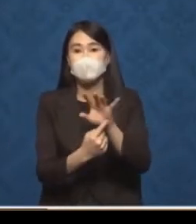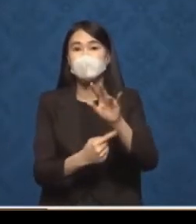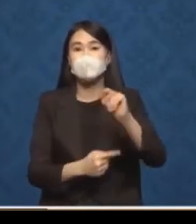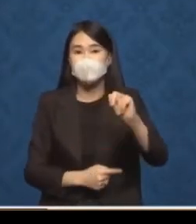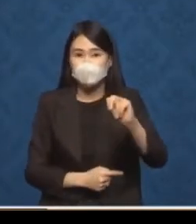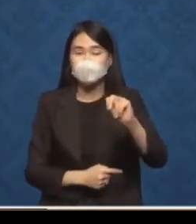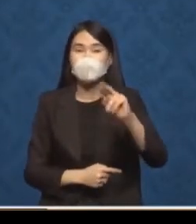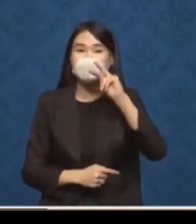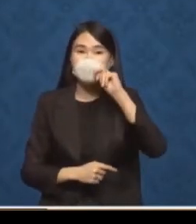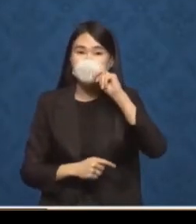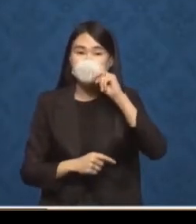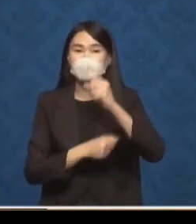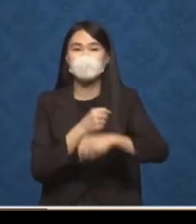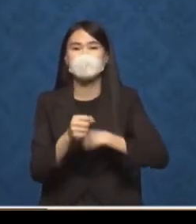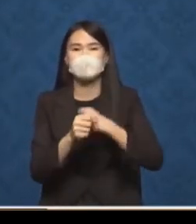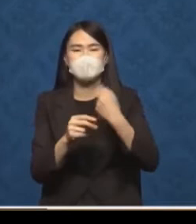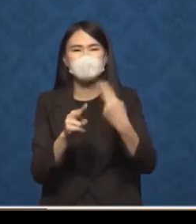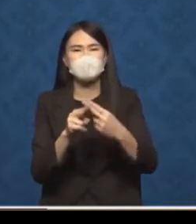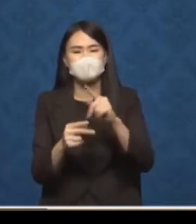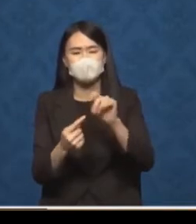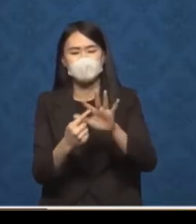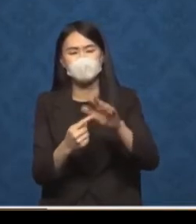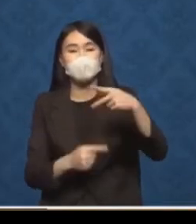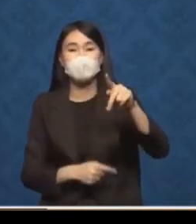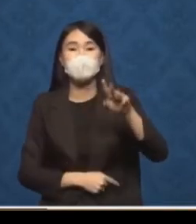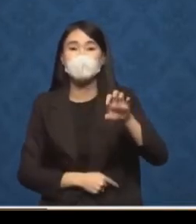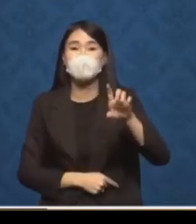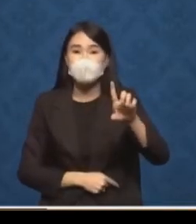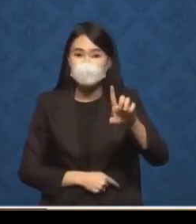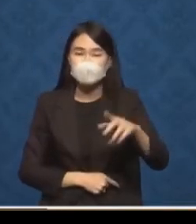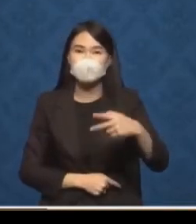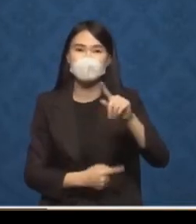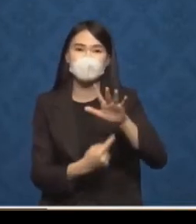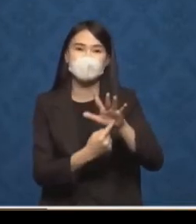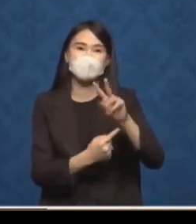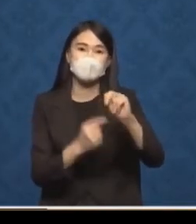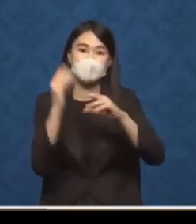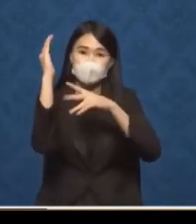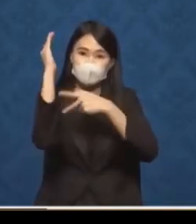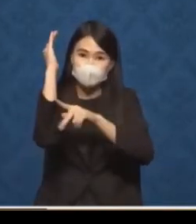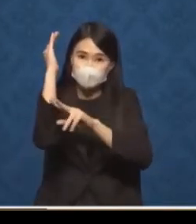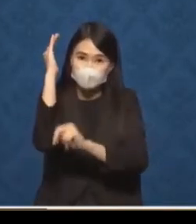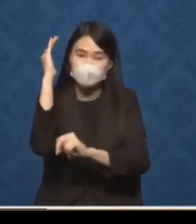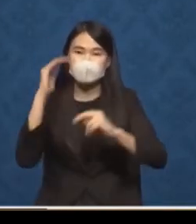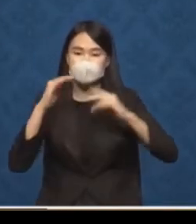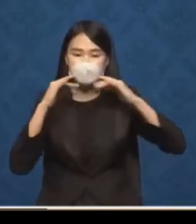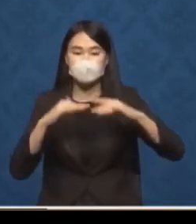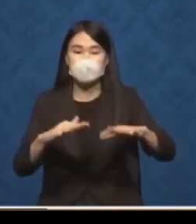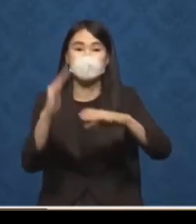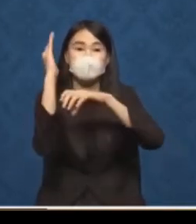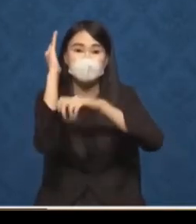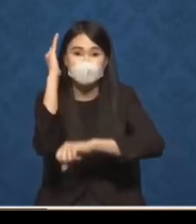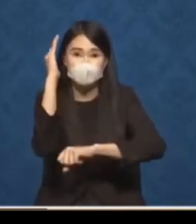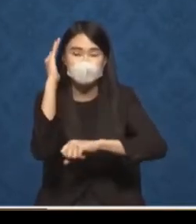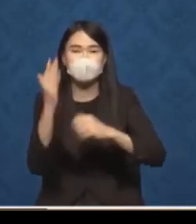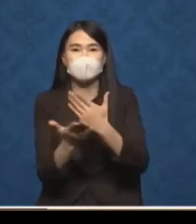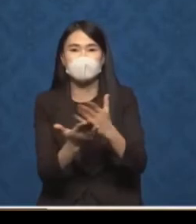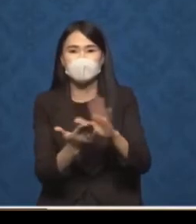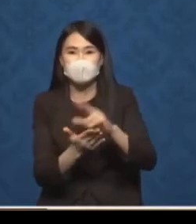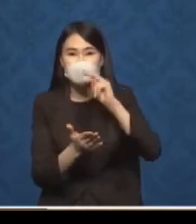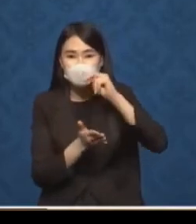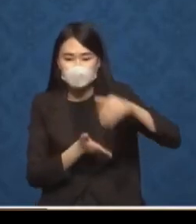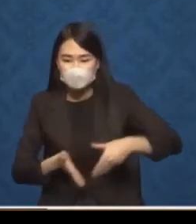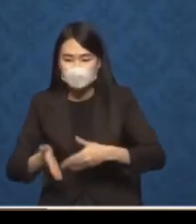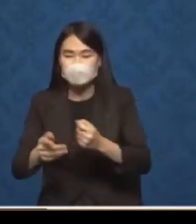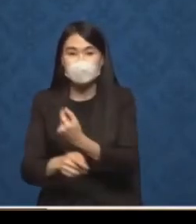ก็มีลุ่มน้ำตาปีลุ่มแม่น้ำปัตตานีและลุ่มแม่น้ำทะเลสาบสงขลาจังหวัดภา